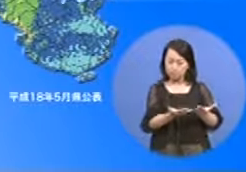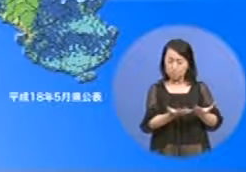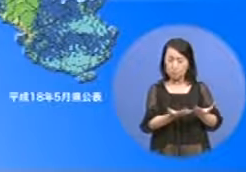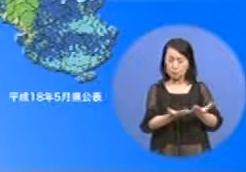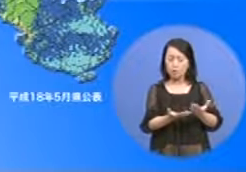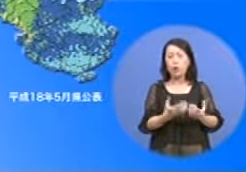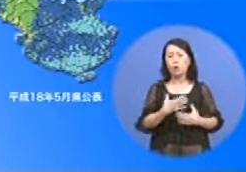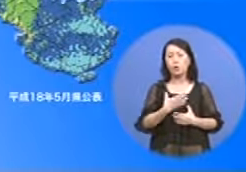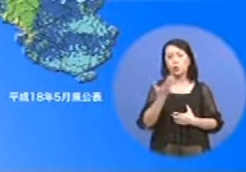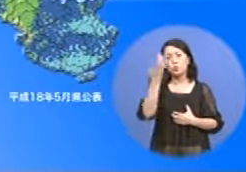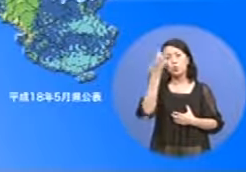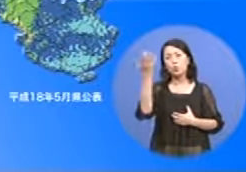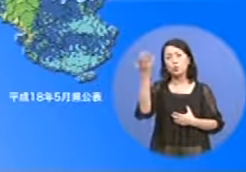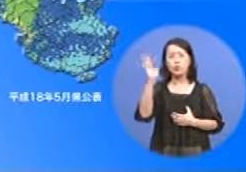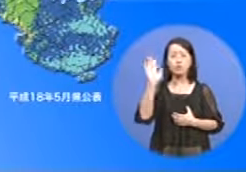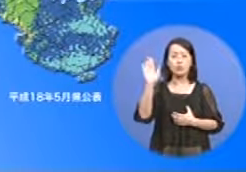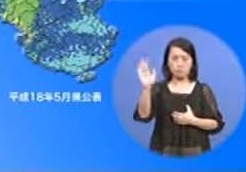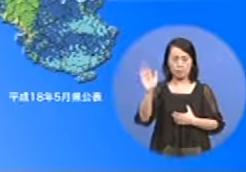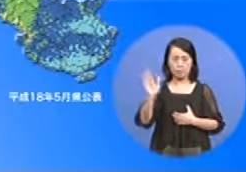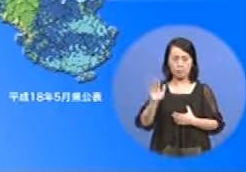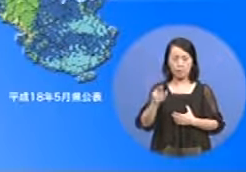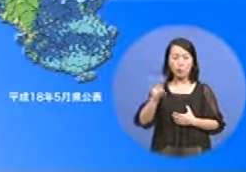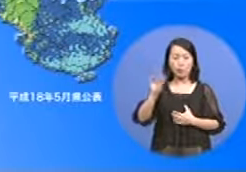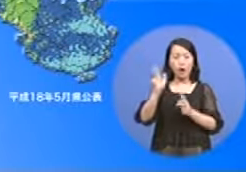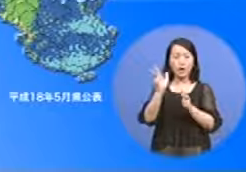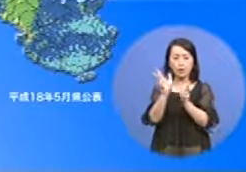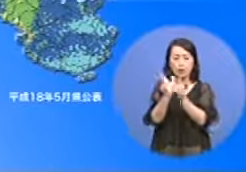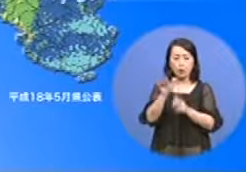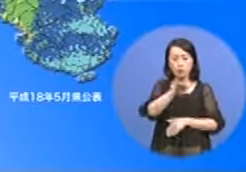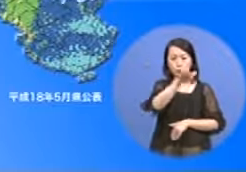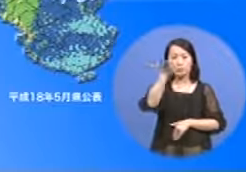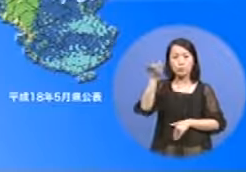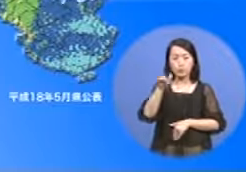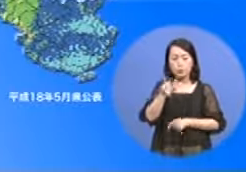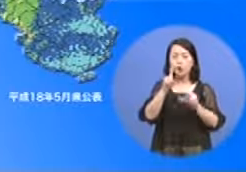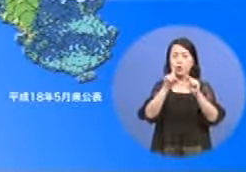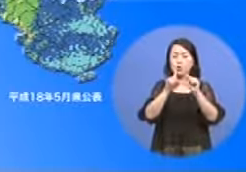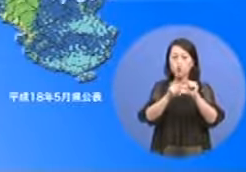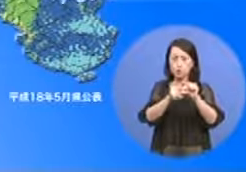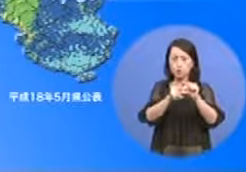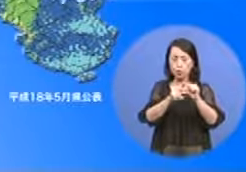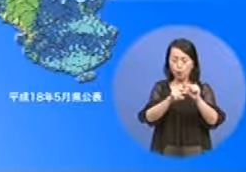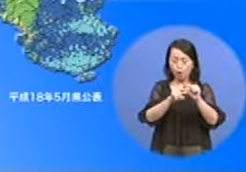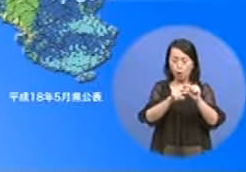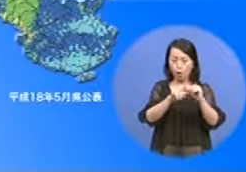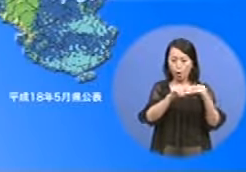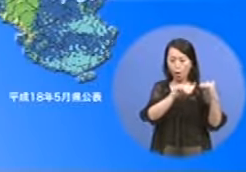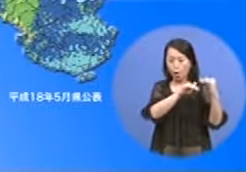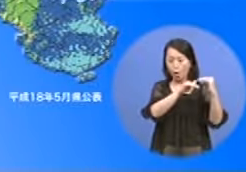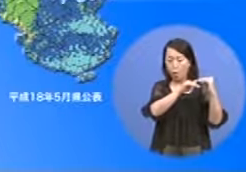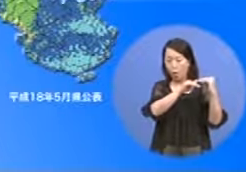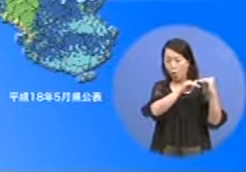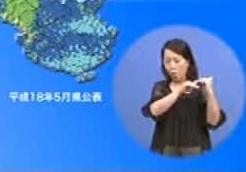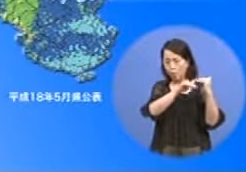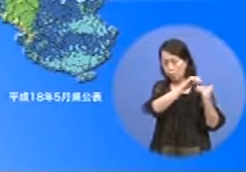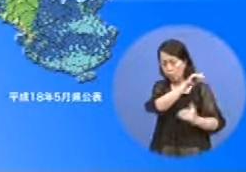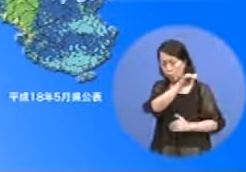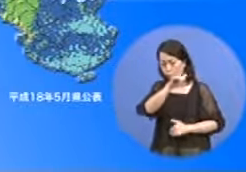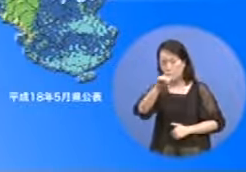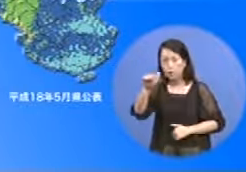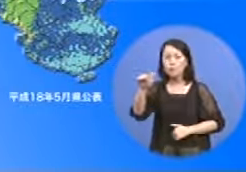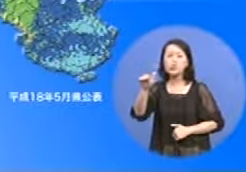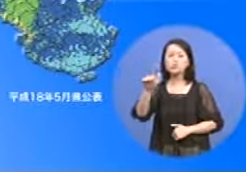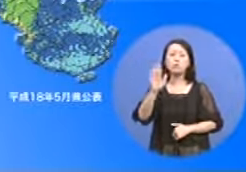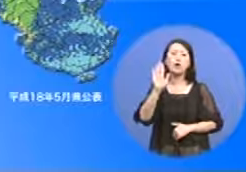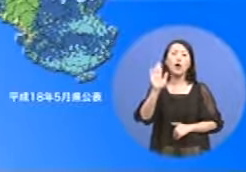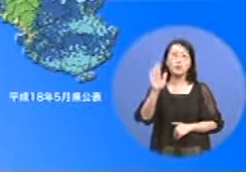ますし、県の北部には中央構造線という活断層が走っています。和歌